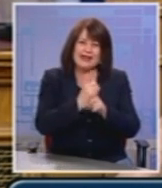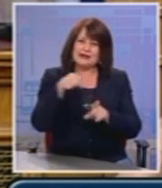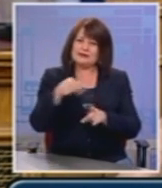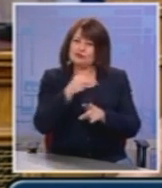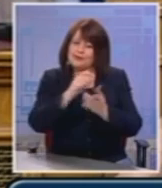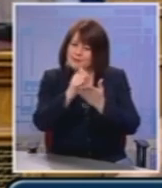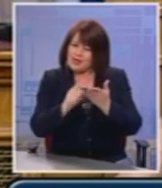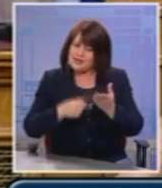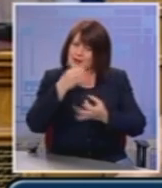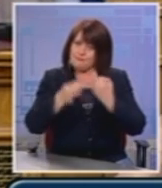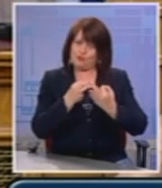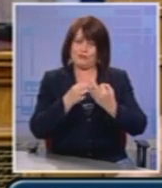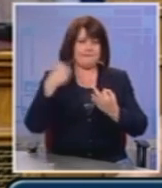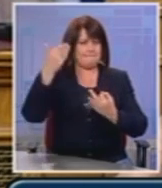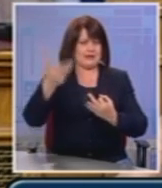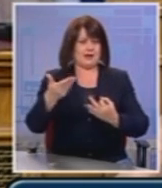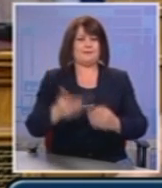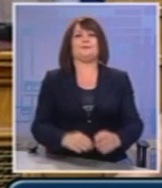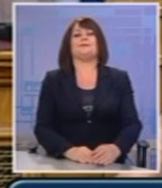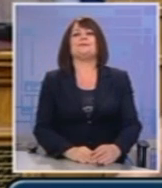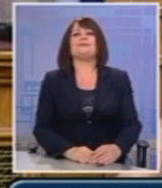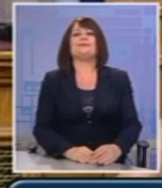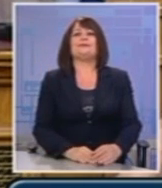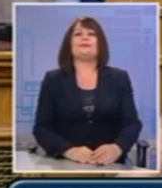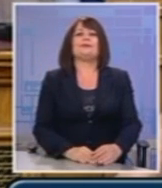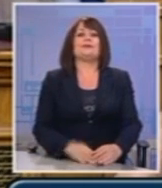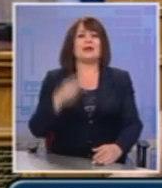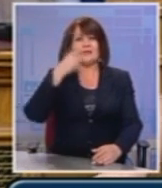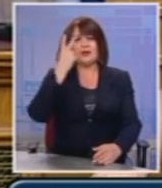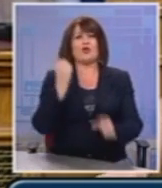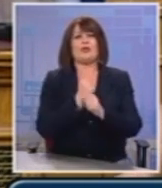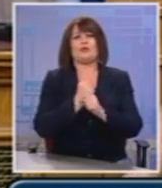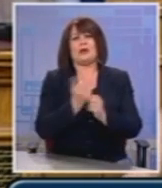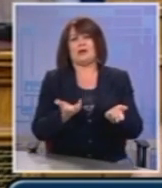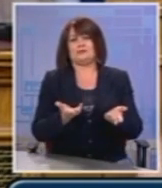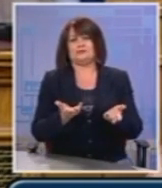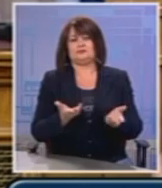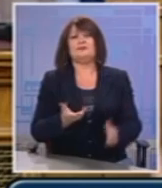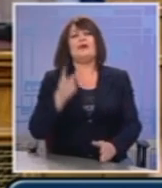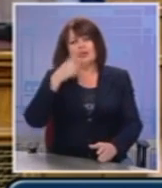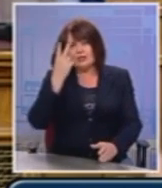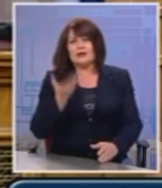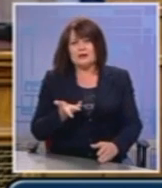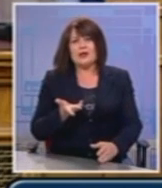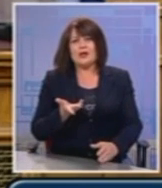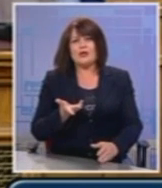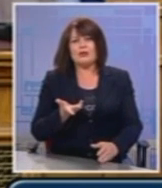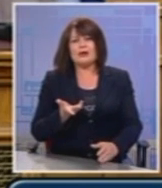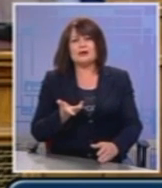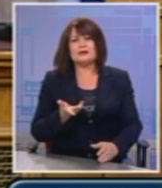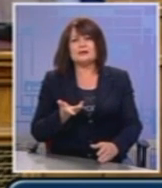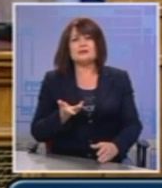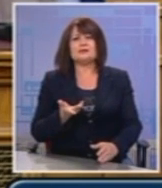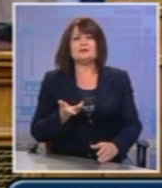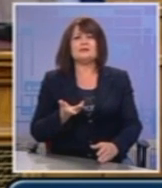το ζήτημα ε ξεκινάω από το δικαίωμα συνεργασία το οποίο το οποίο ήταν το δικαίωμα που δέχθηκε τα